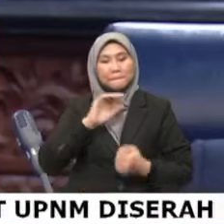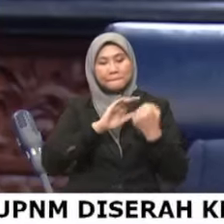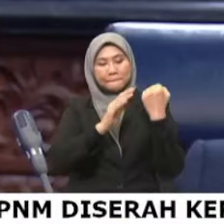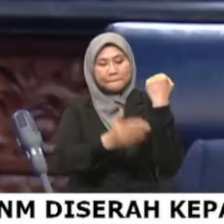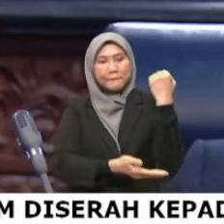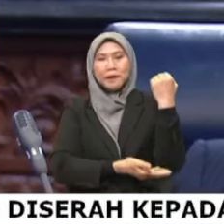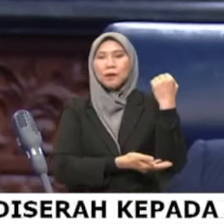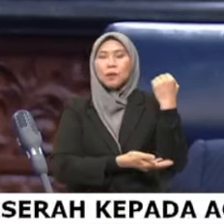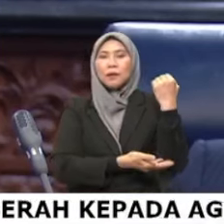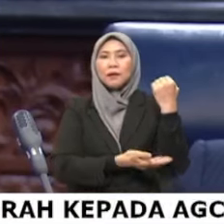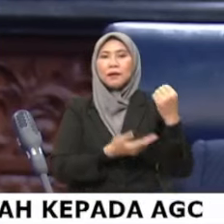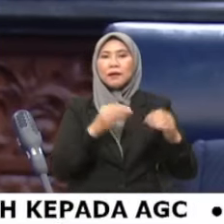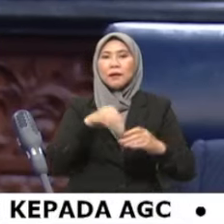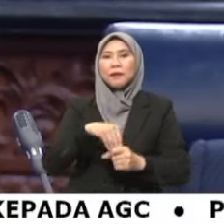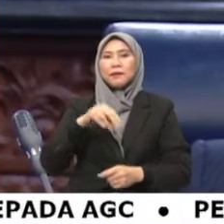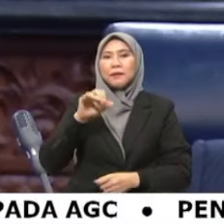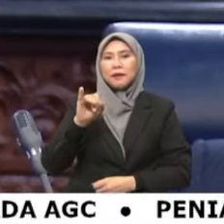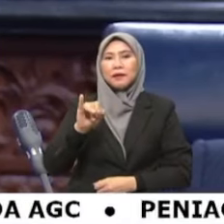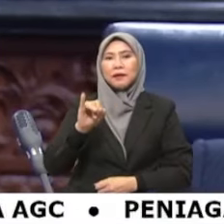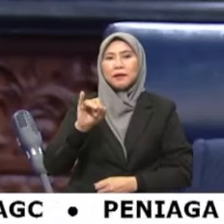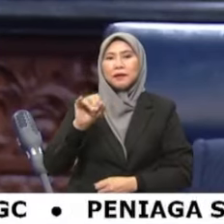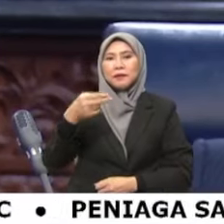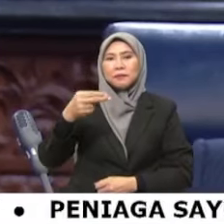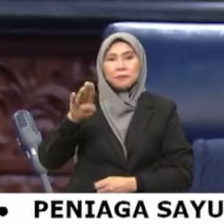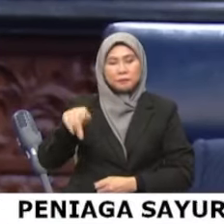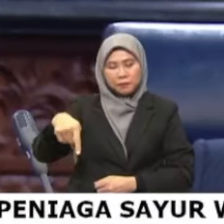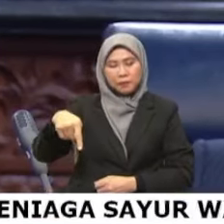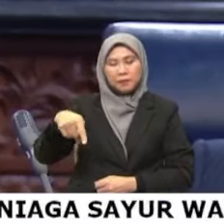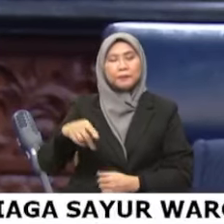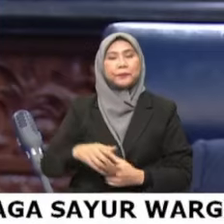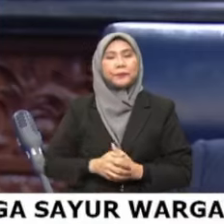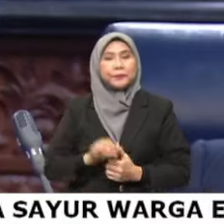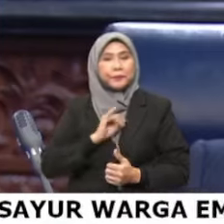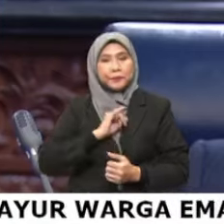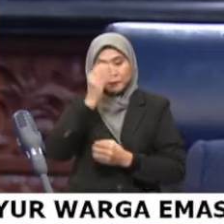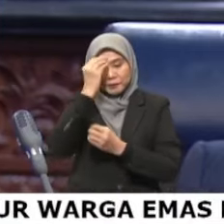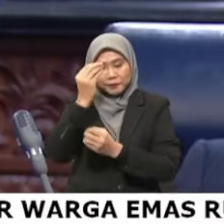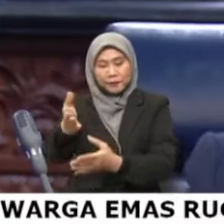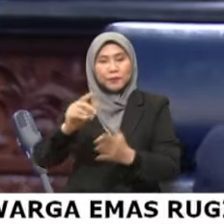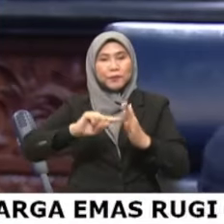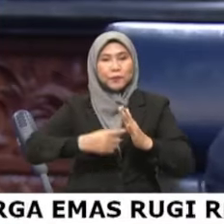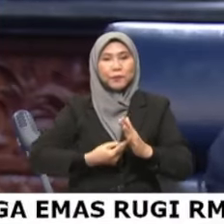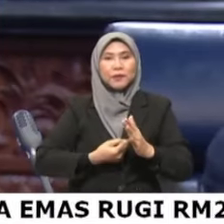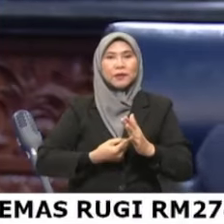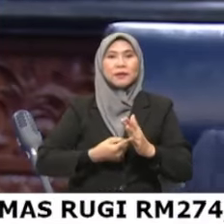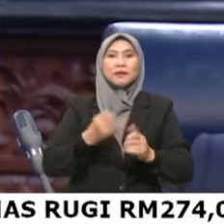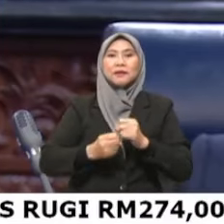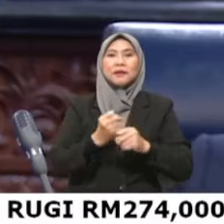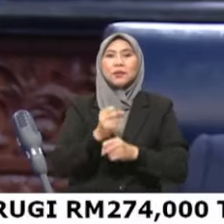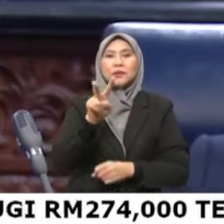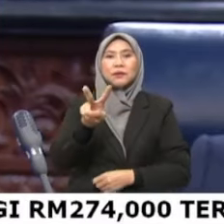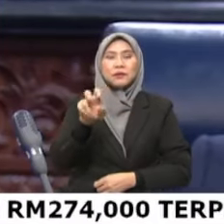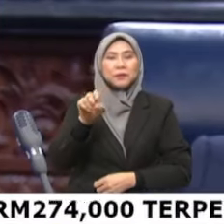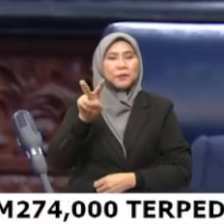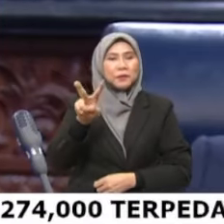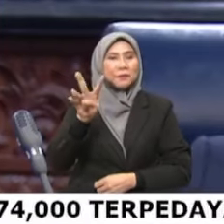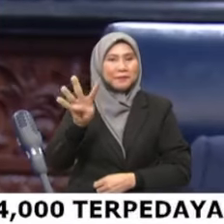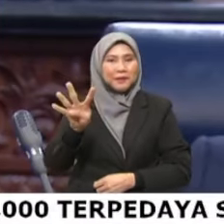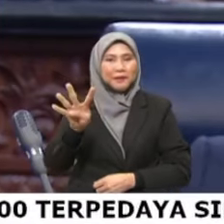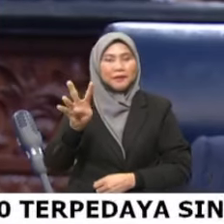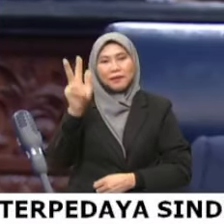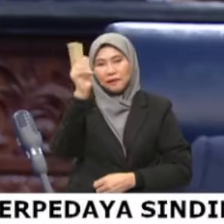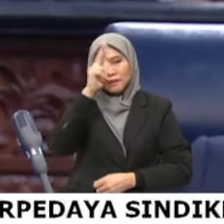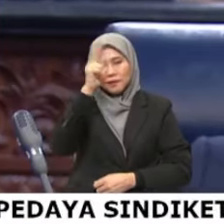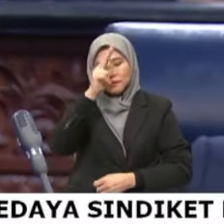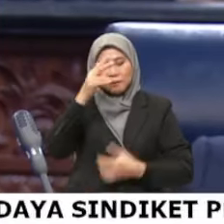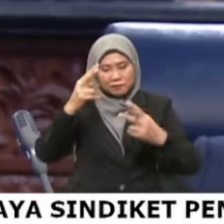bakul dalam IHP, saya nak maklumkan Yang Berhormat Arau, sejak Januari 2024, kerajaan sudah pun